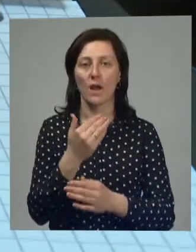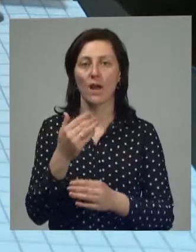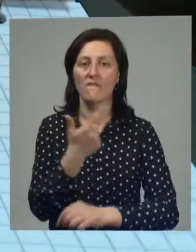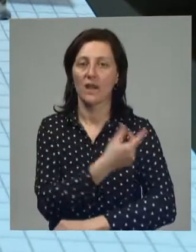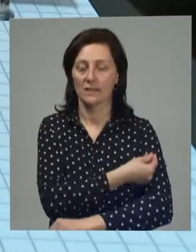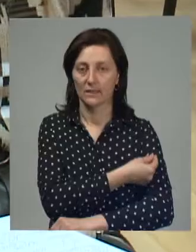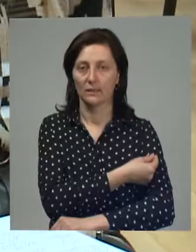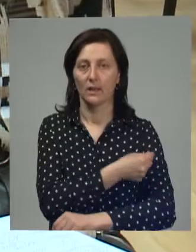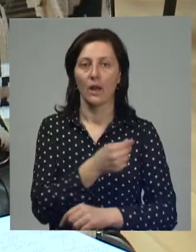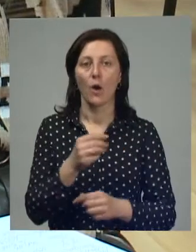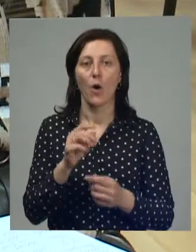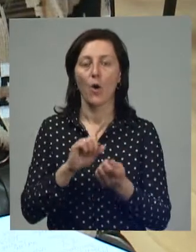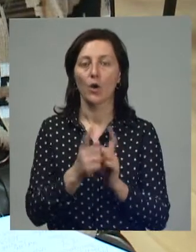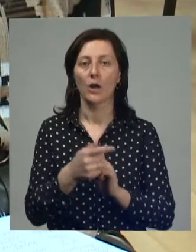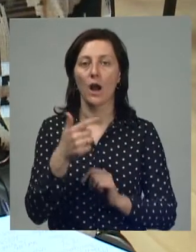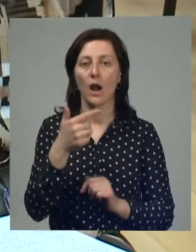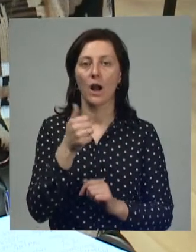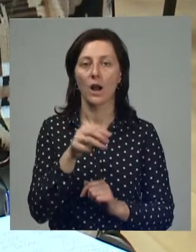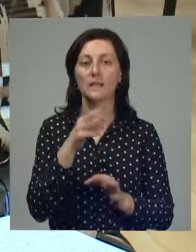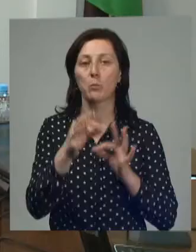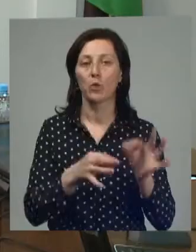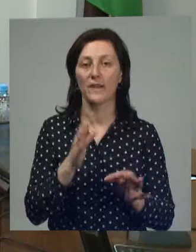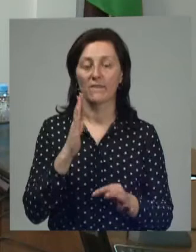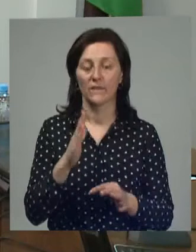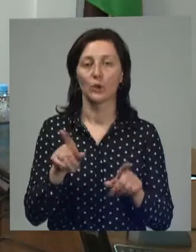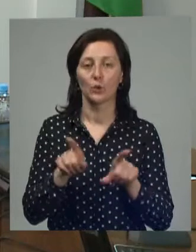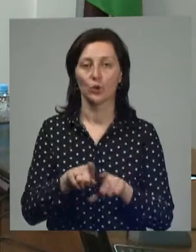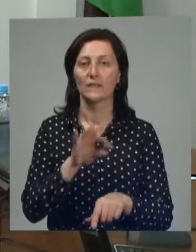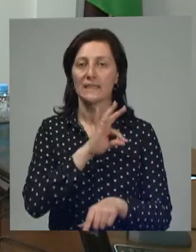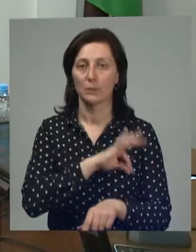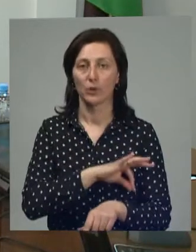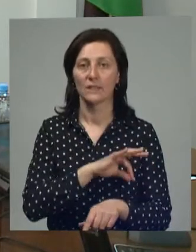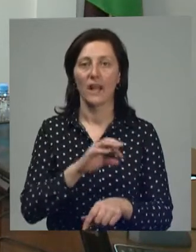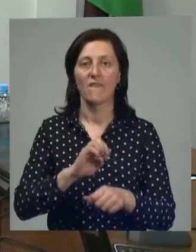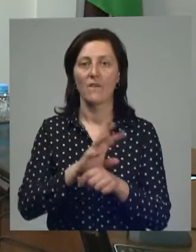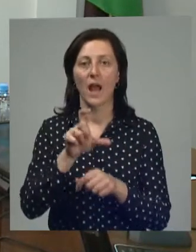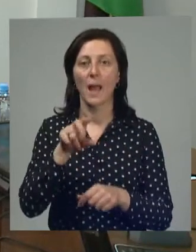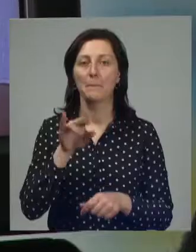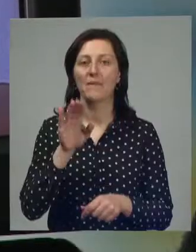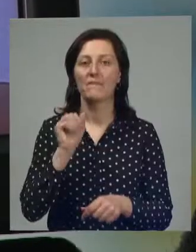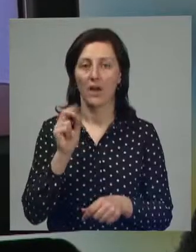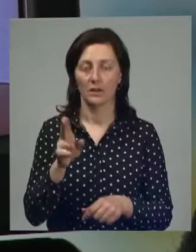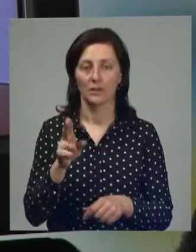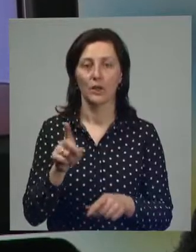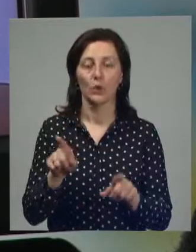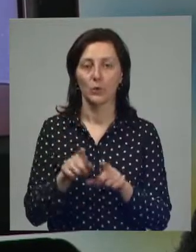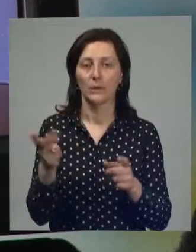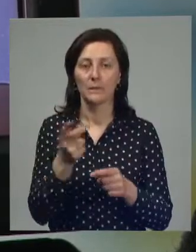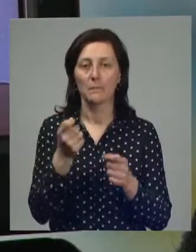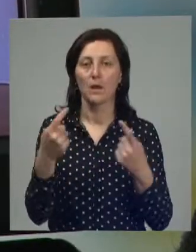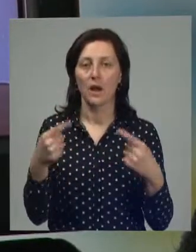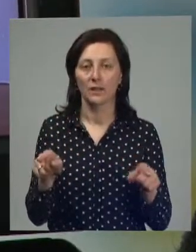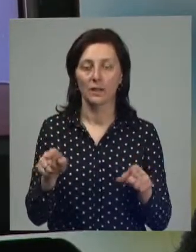вакцины. Помимо гамковид-вак, спутник Ви, теперь также используется и вакцина Эпивак. Ее принципиальное отличие в